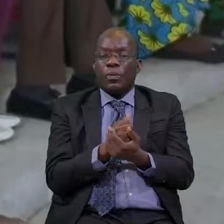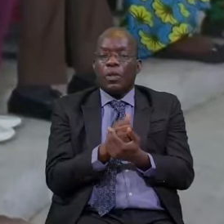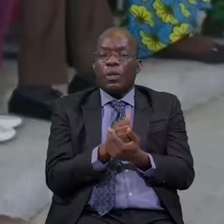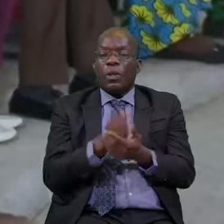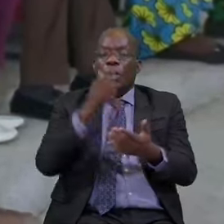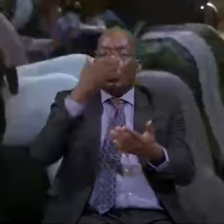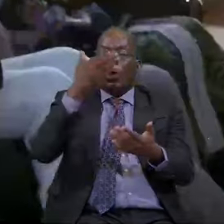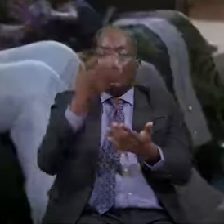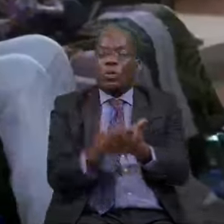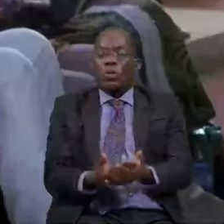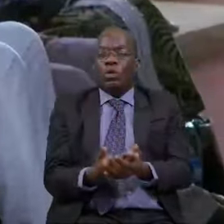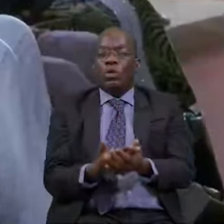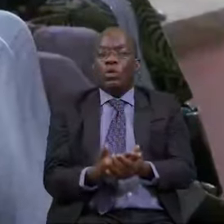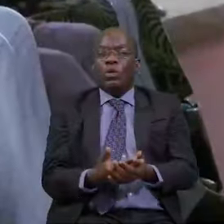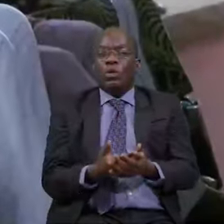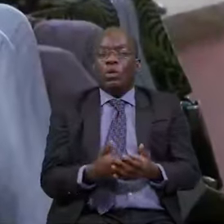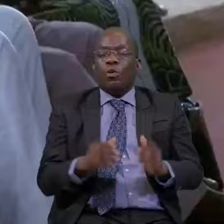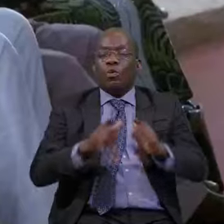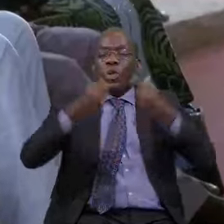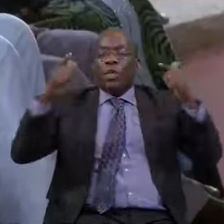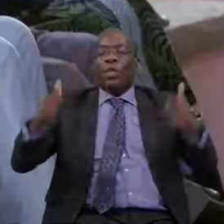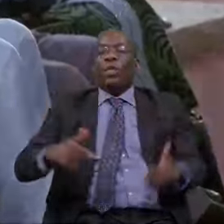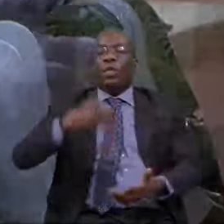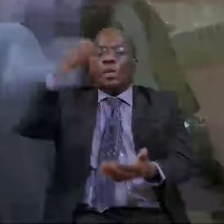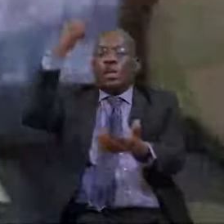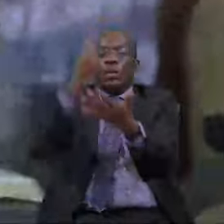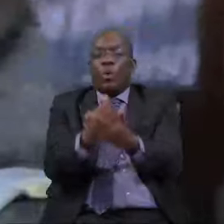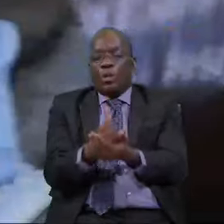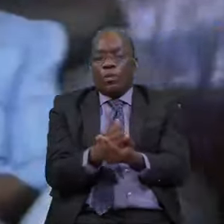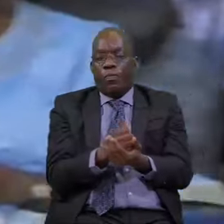Un amen, tonitruant, amen.